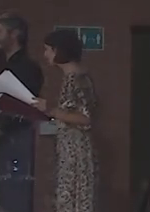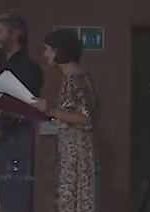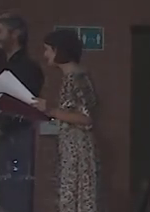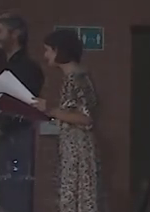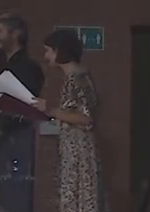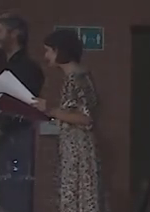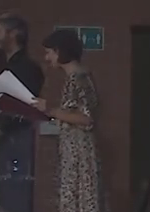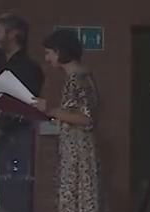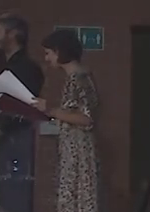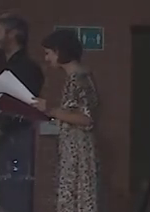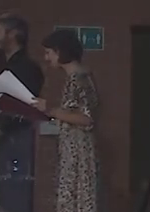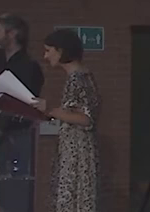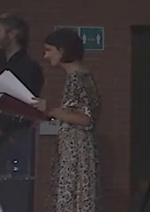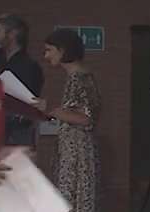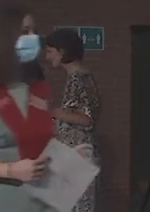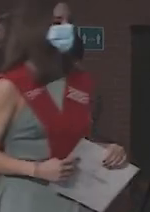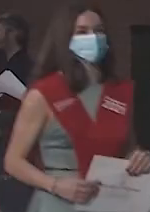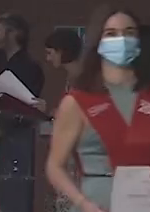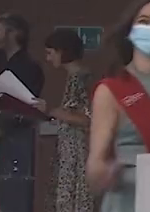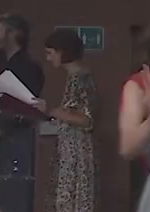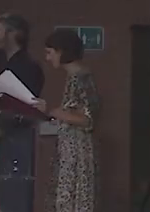Georgina Gras Pérez.